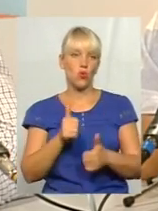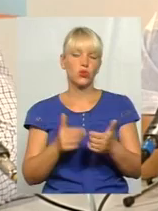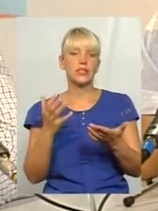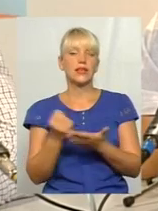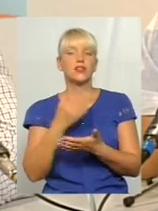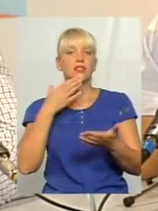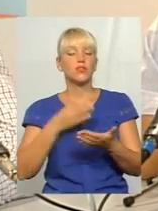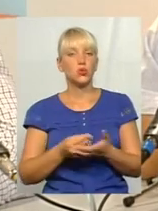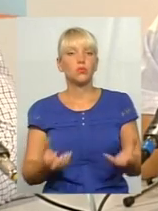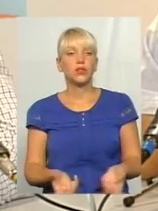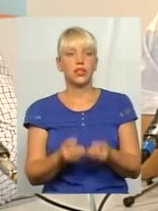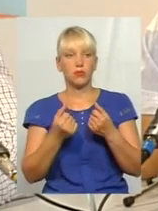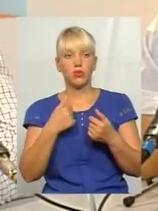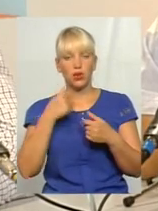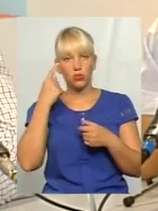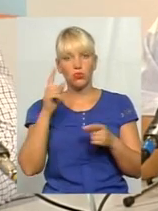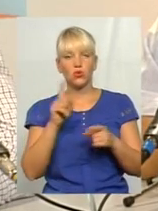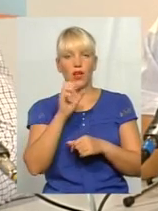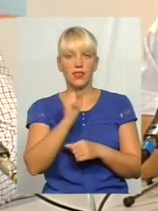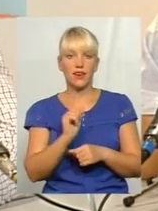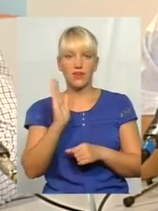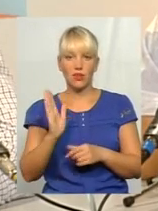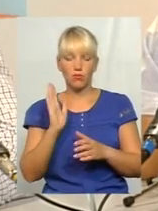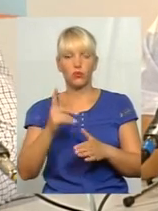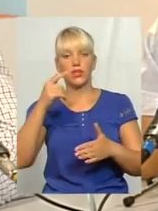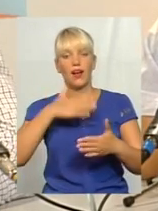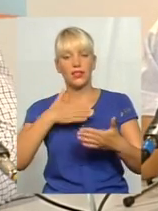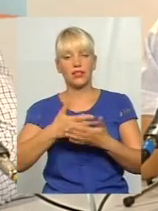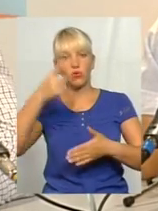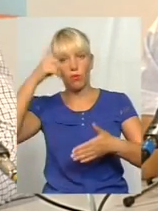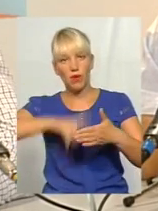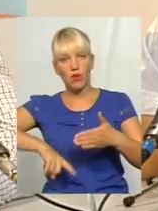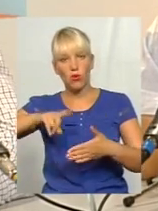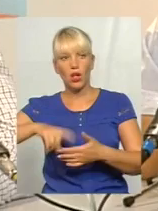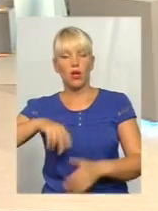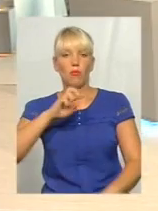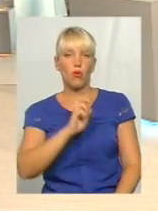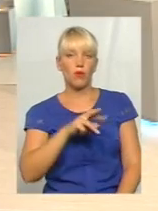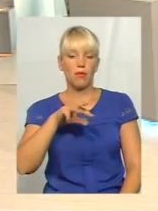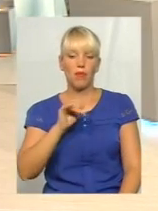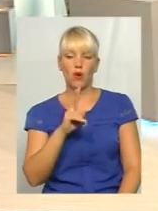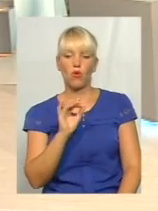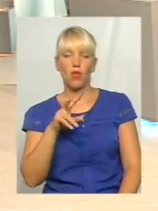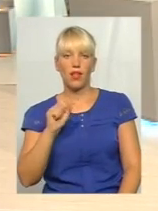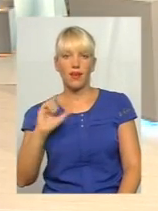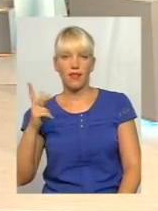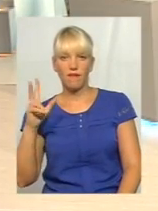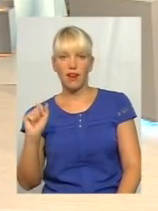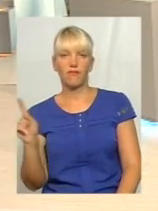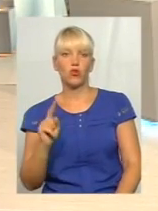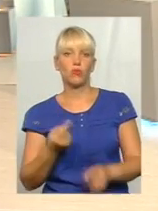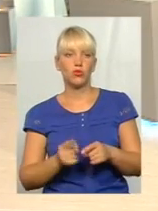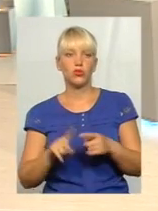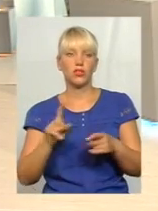свою підтримку Я думаю що Андрій Васильович буде активно переконувати богомира Миколаєва в тому що треба раніше